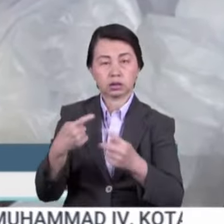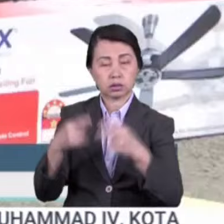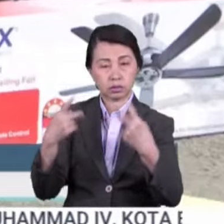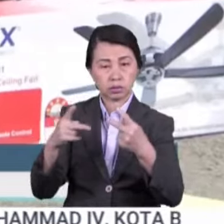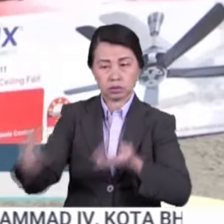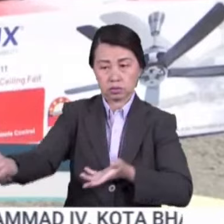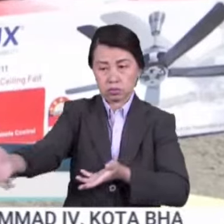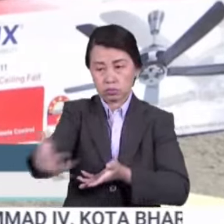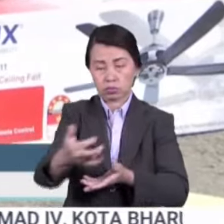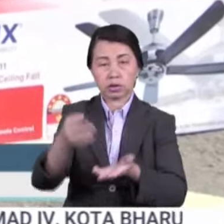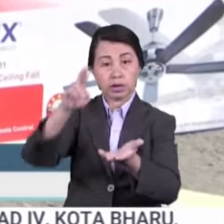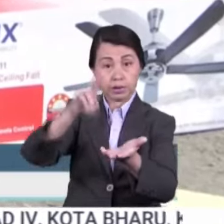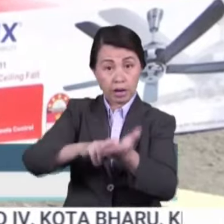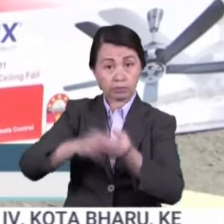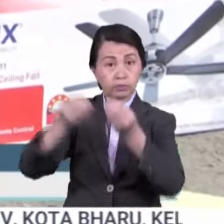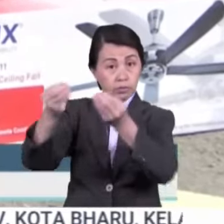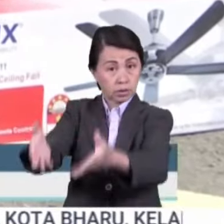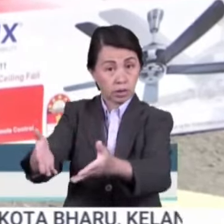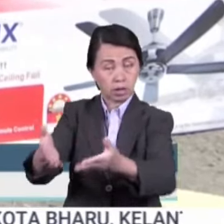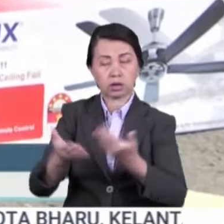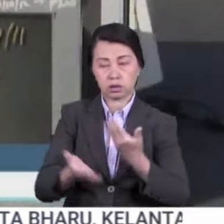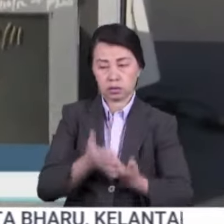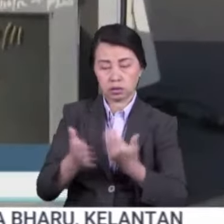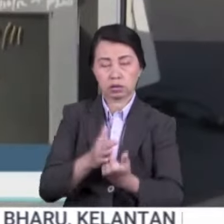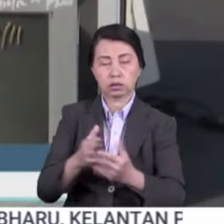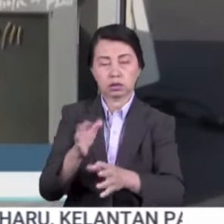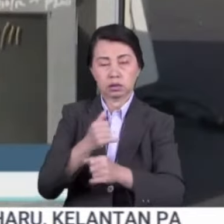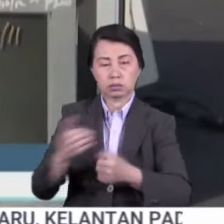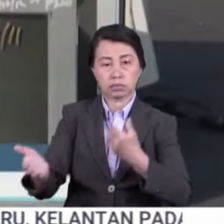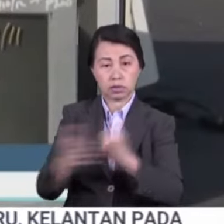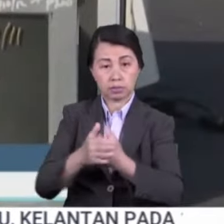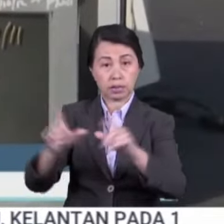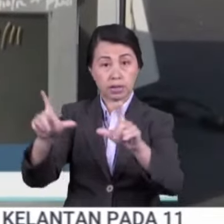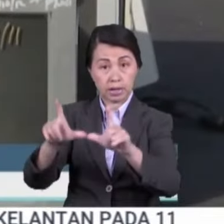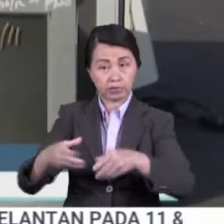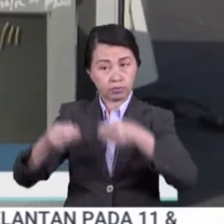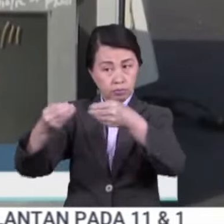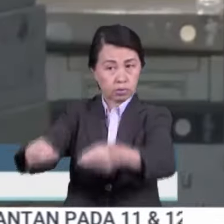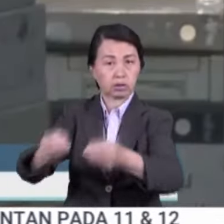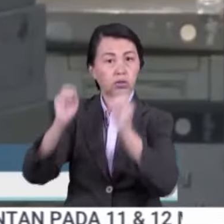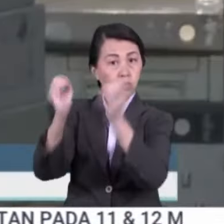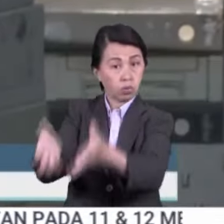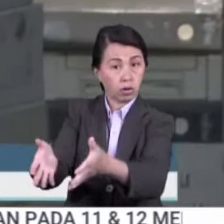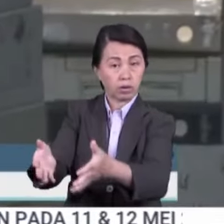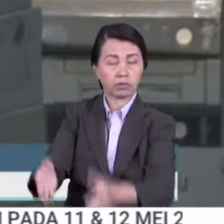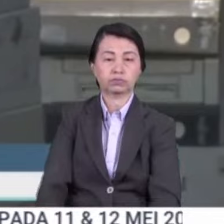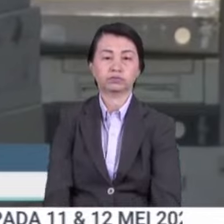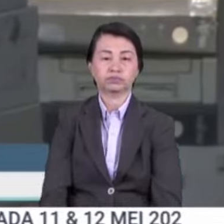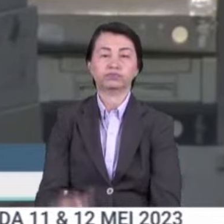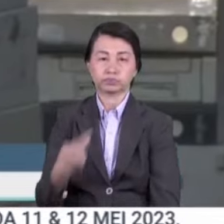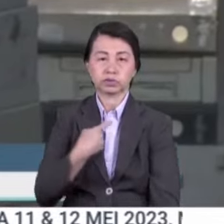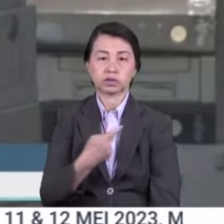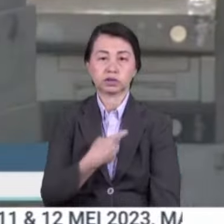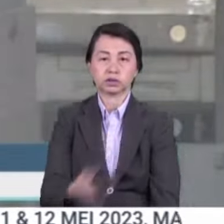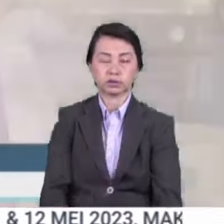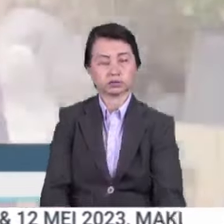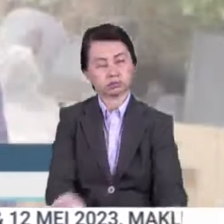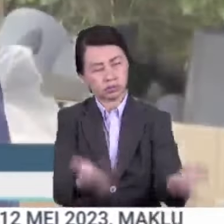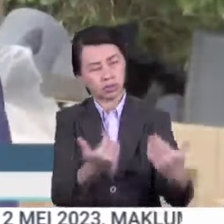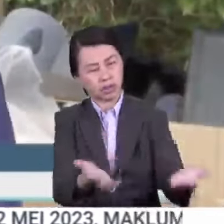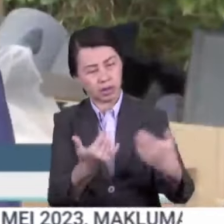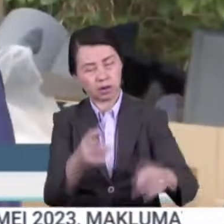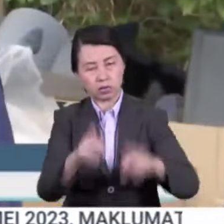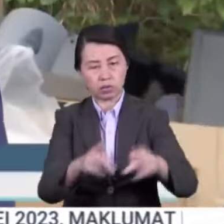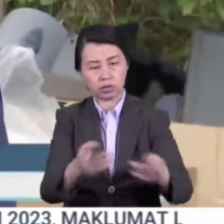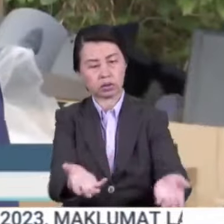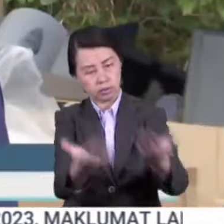pengumpul berdaftar atau kemudahan pemerolehan kembali berlesen. Kita galakkan untuk orang awam